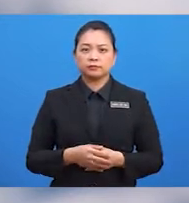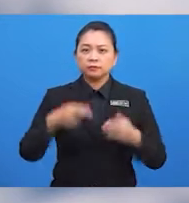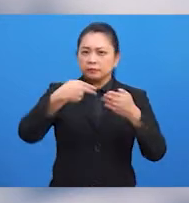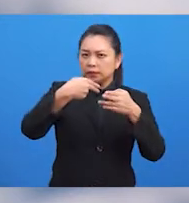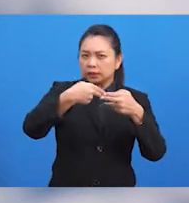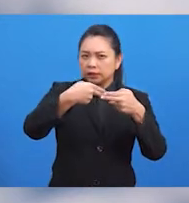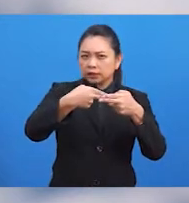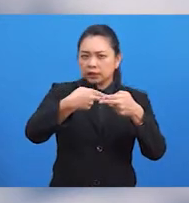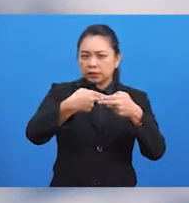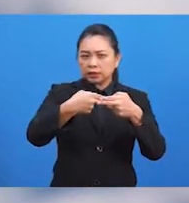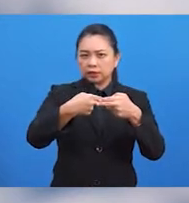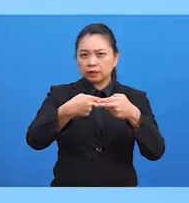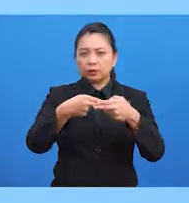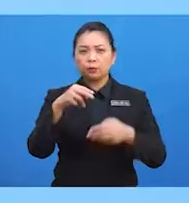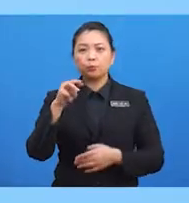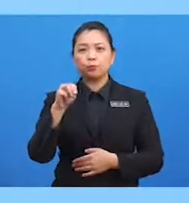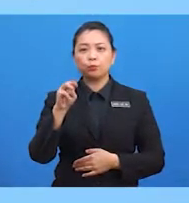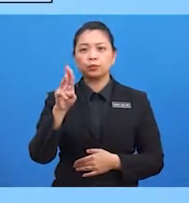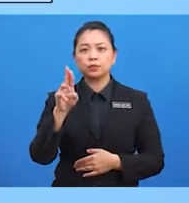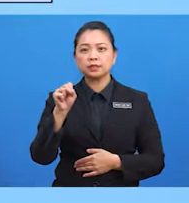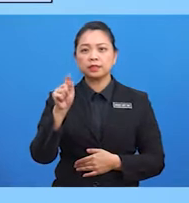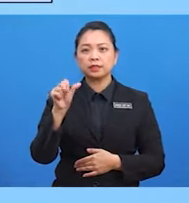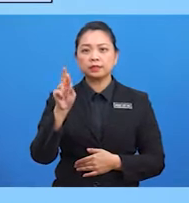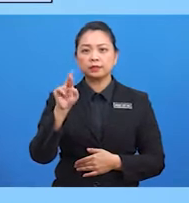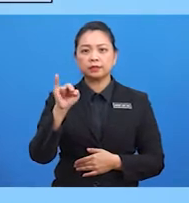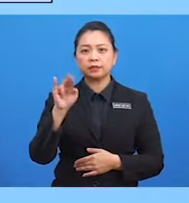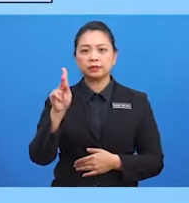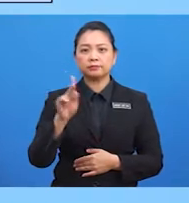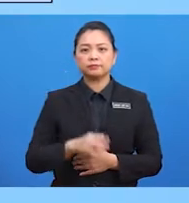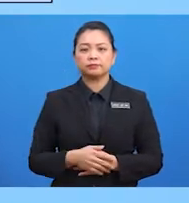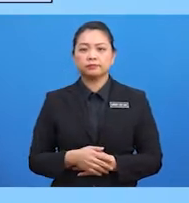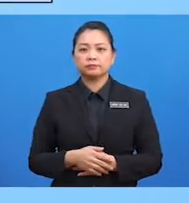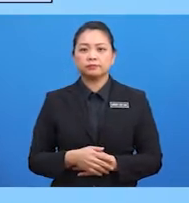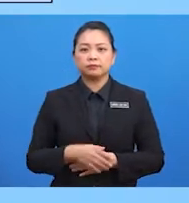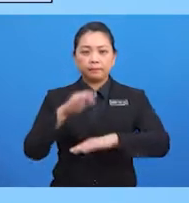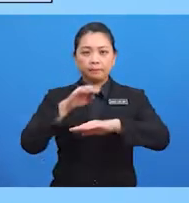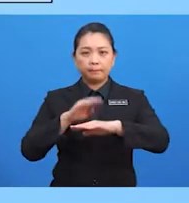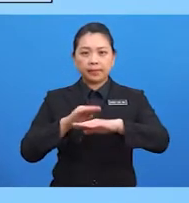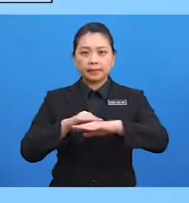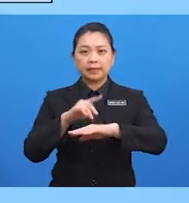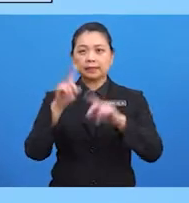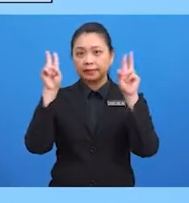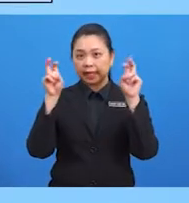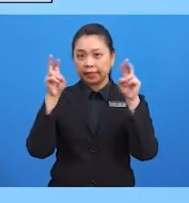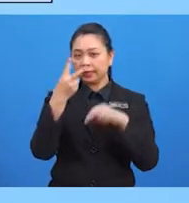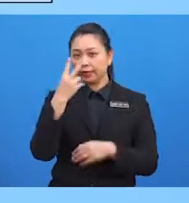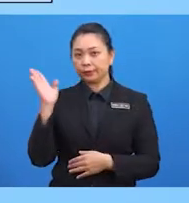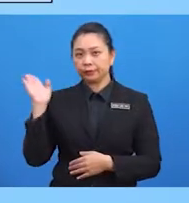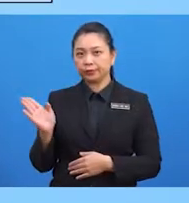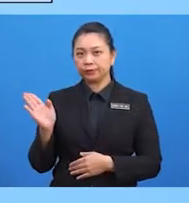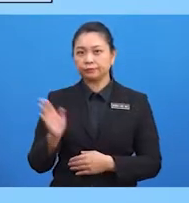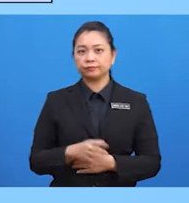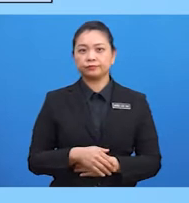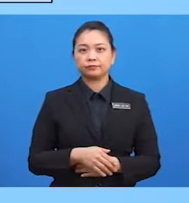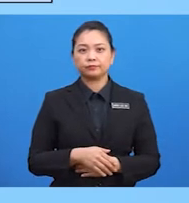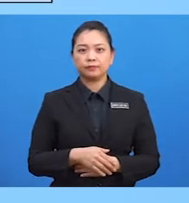mendekati planet mustari. Pada 12 April 1981, kapal